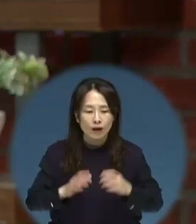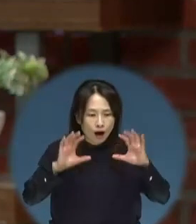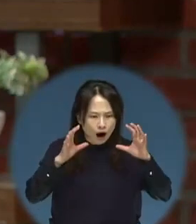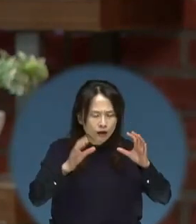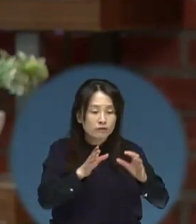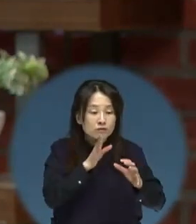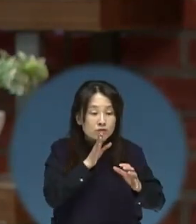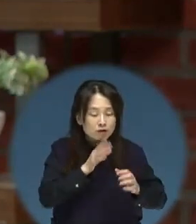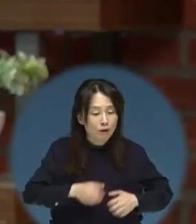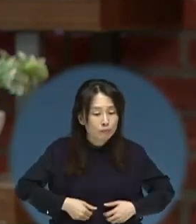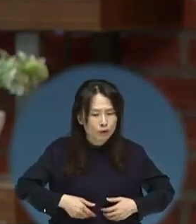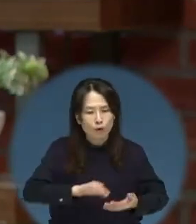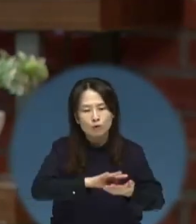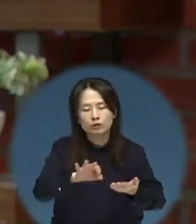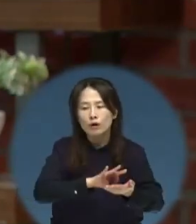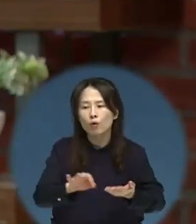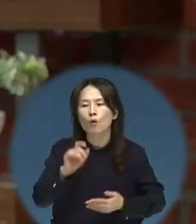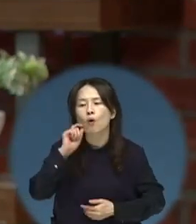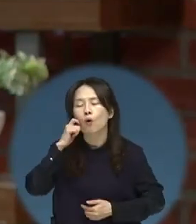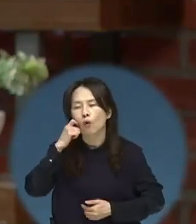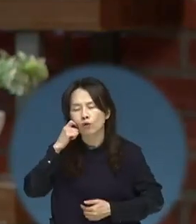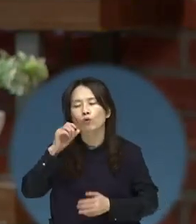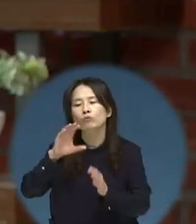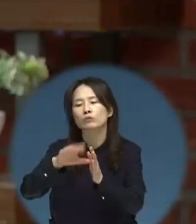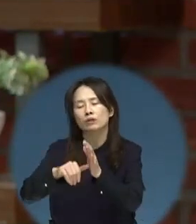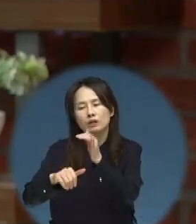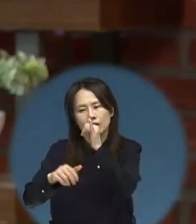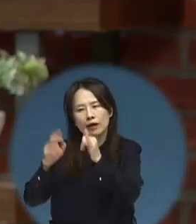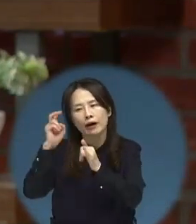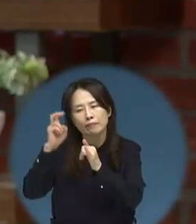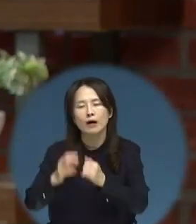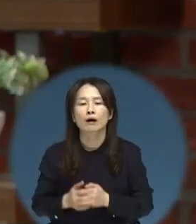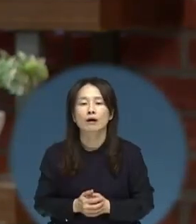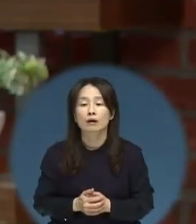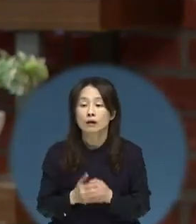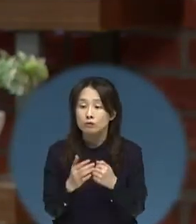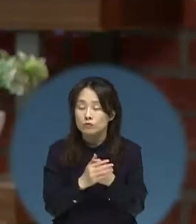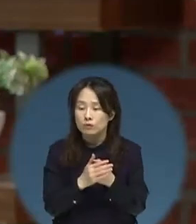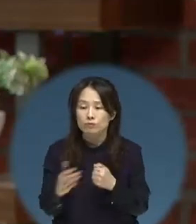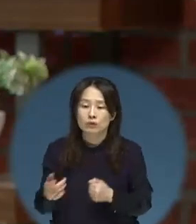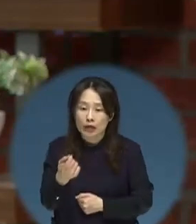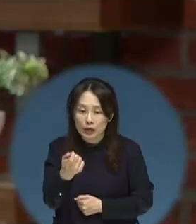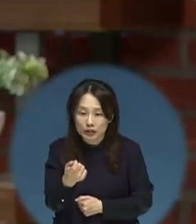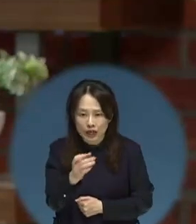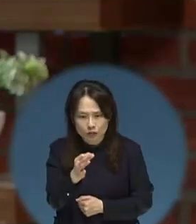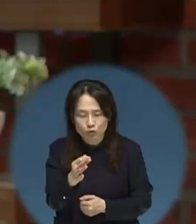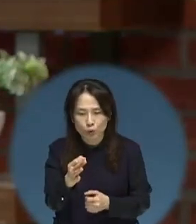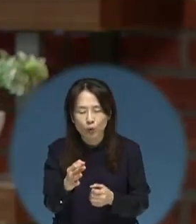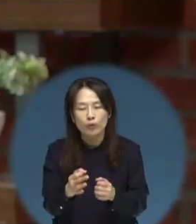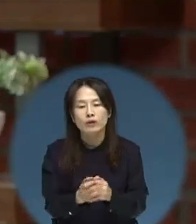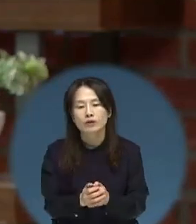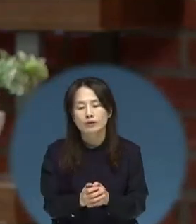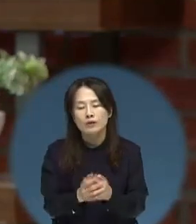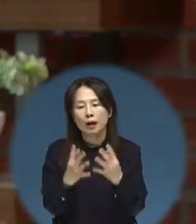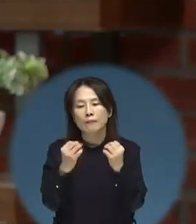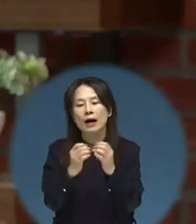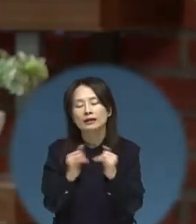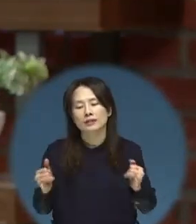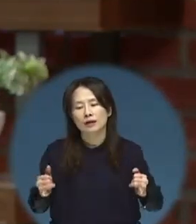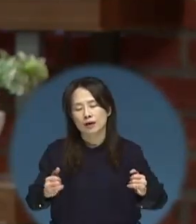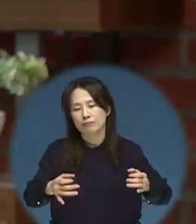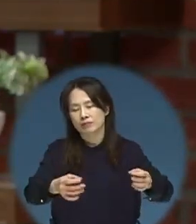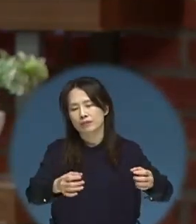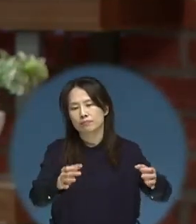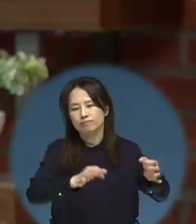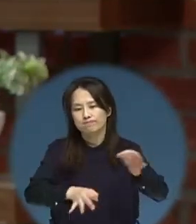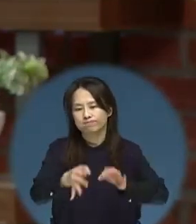필요한 걸 주고 싶었고 두 번째로는 아까 말했던 소액 기부. 문화 확산에 의해서 제가 아무래도 큰 돈을 받으면 그쪽에 예. 더 마음이